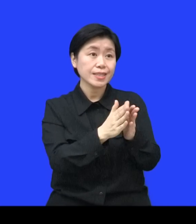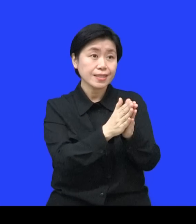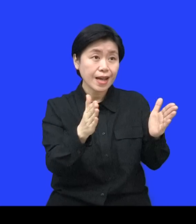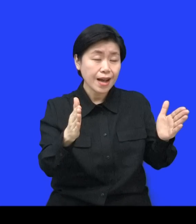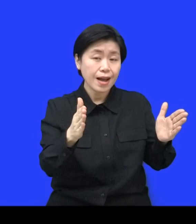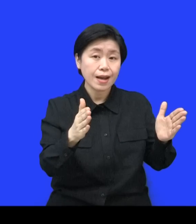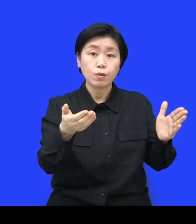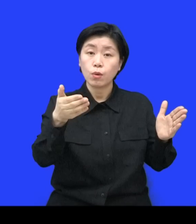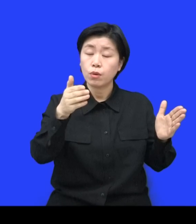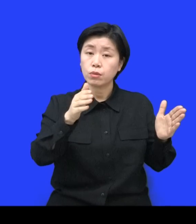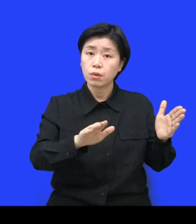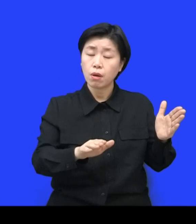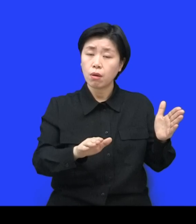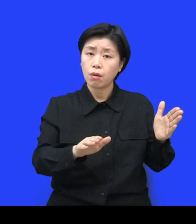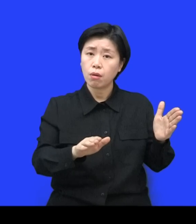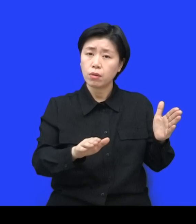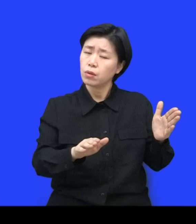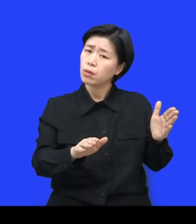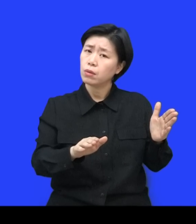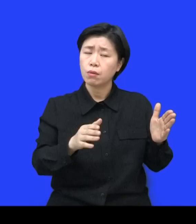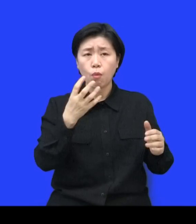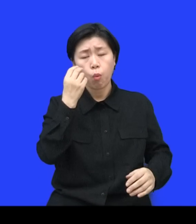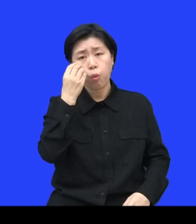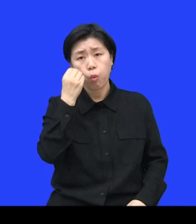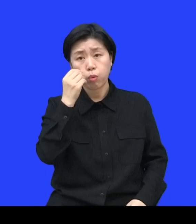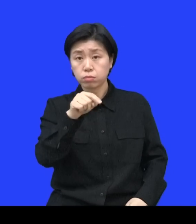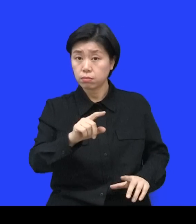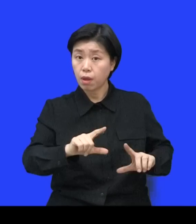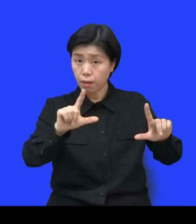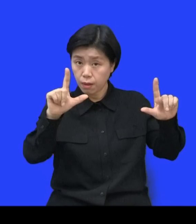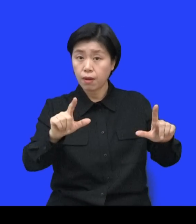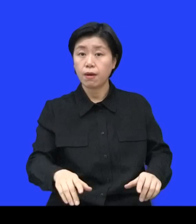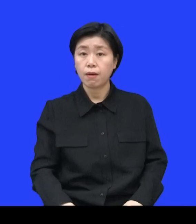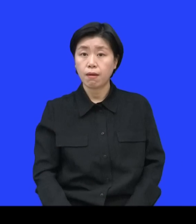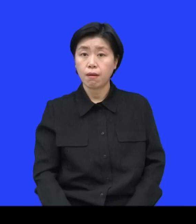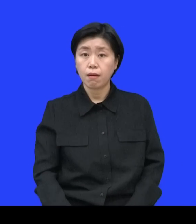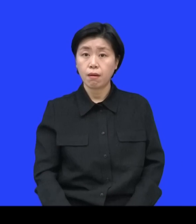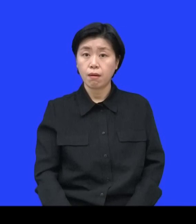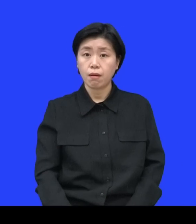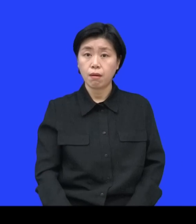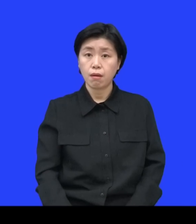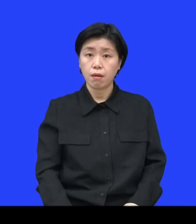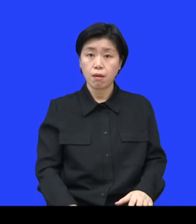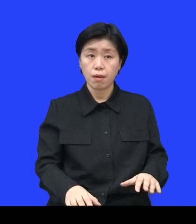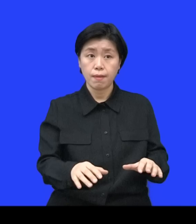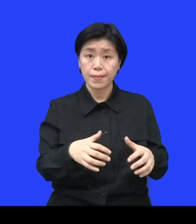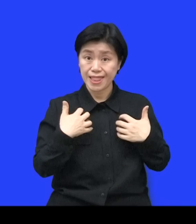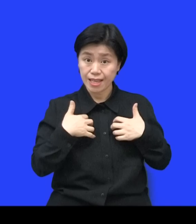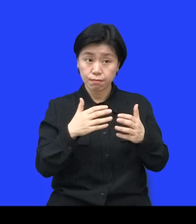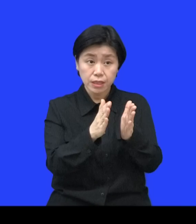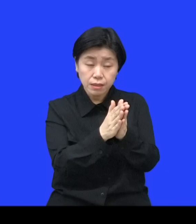근데 특별한 경험이 아니에요. 예. 마음의 변화인데 예. 어느 순간 이상한 게임을 시작을 했어요. 플레이를 하고 있는데